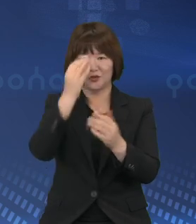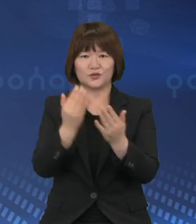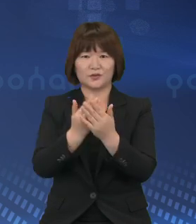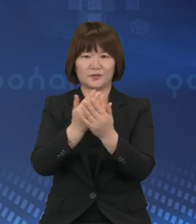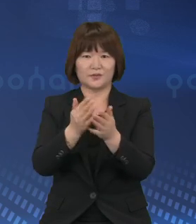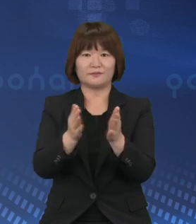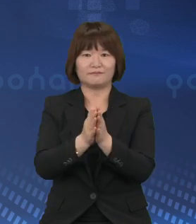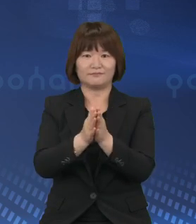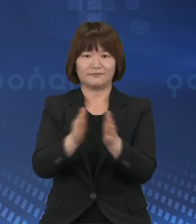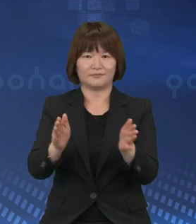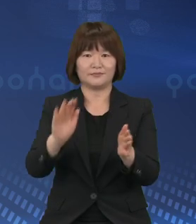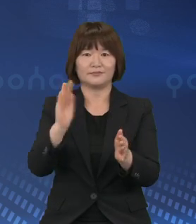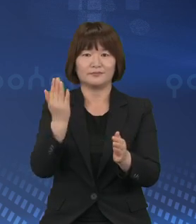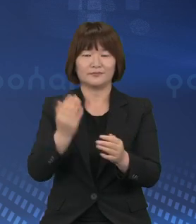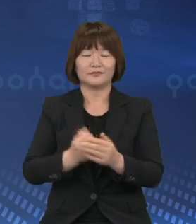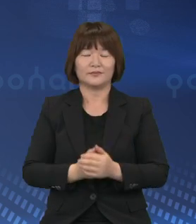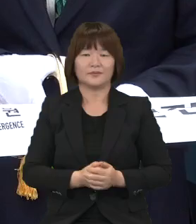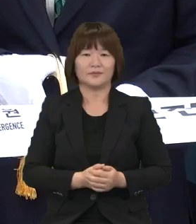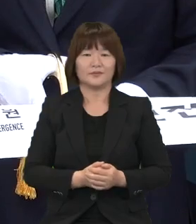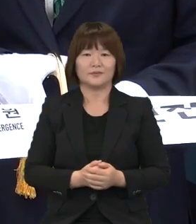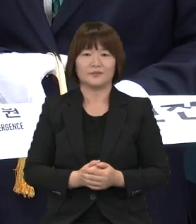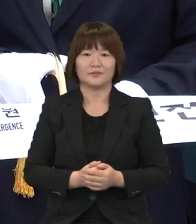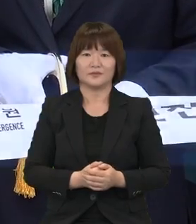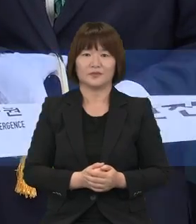개발의 신호탄을 쏘아 올렸습니다.